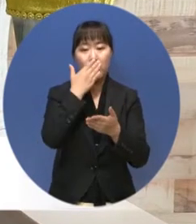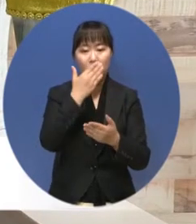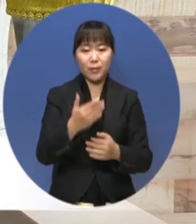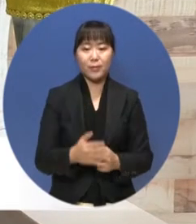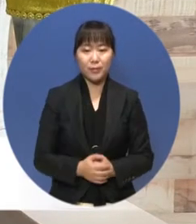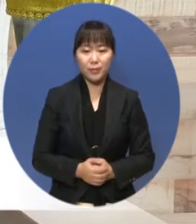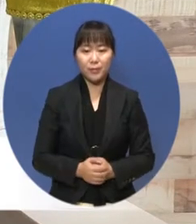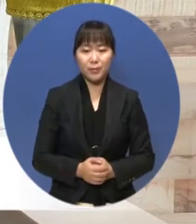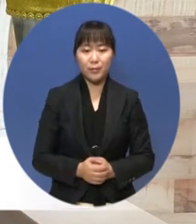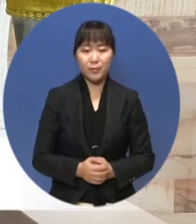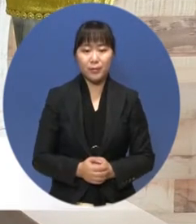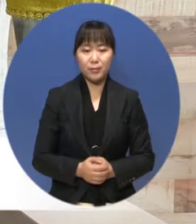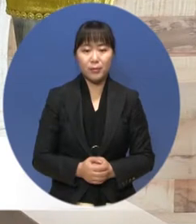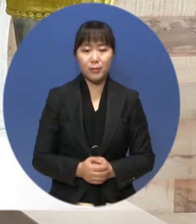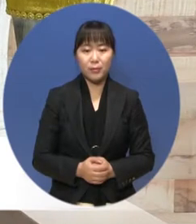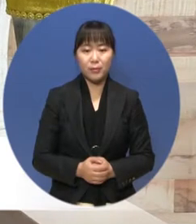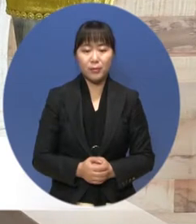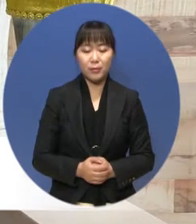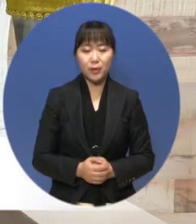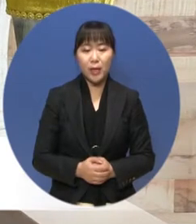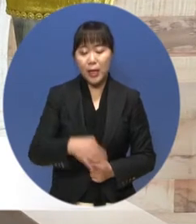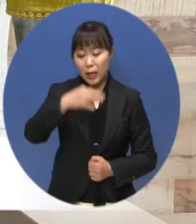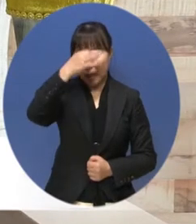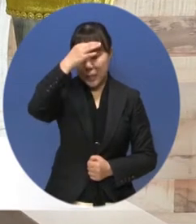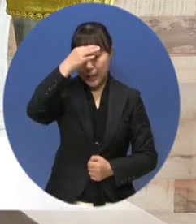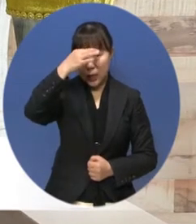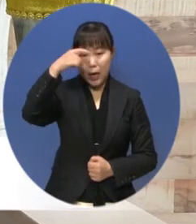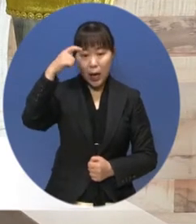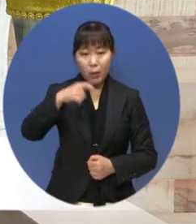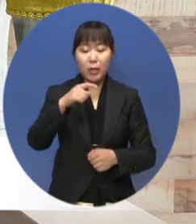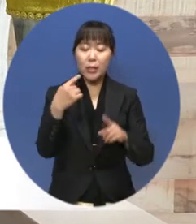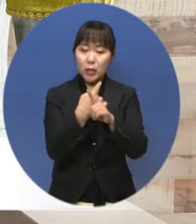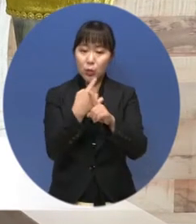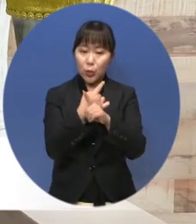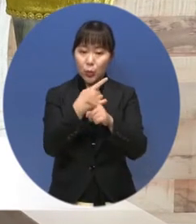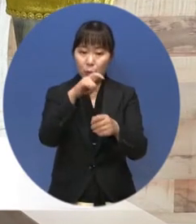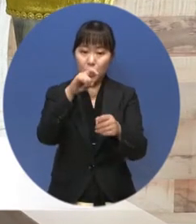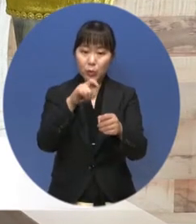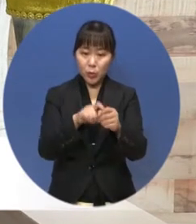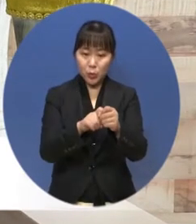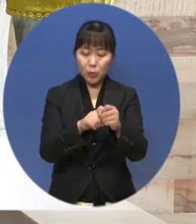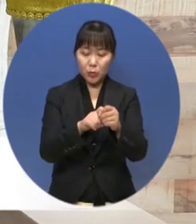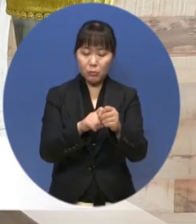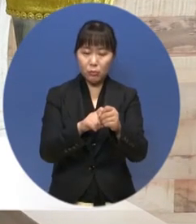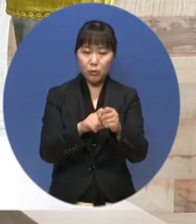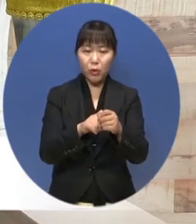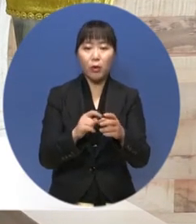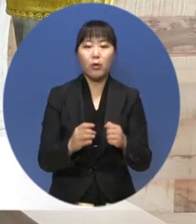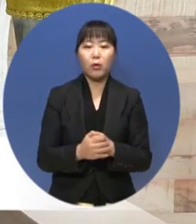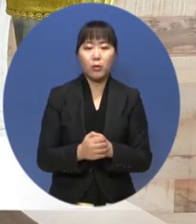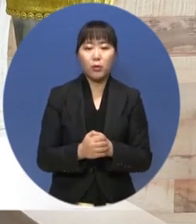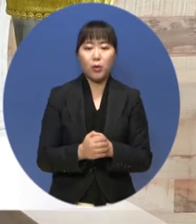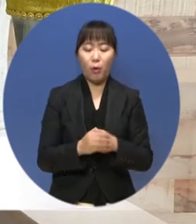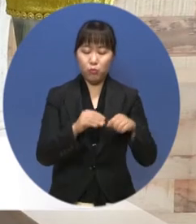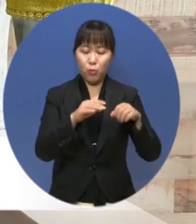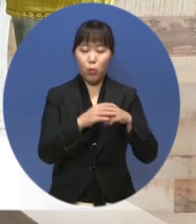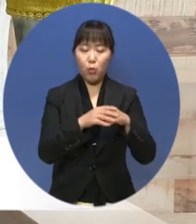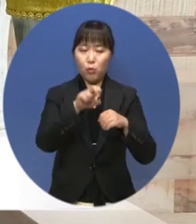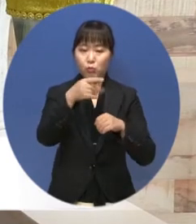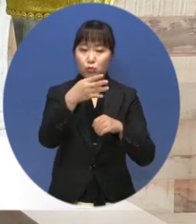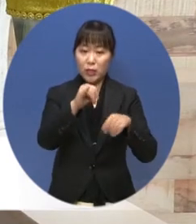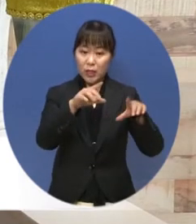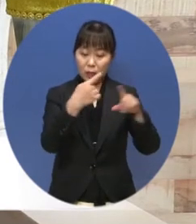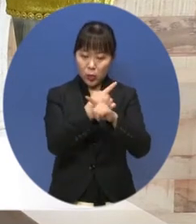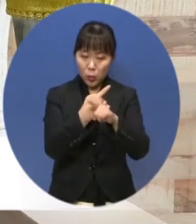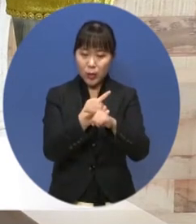수가 있고 또 이제 기능 강화 아 7월을 에 목적으로 해서 물리칠 라든가